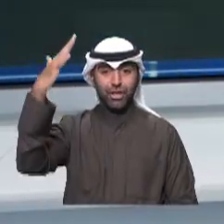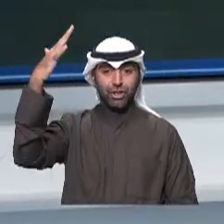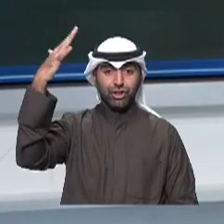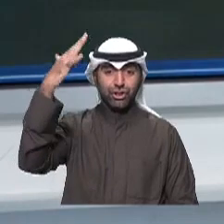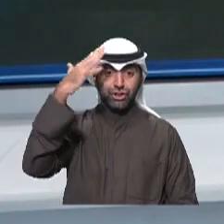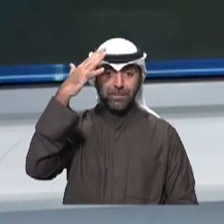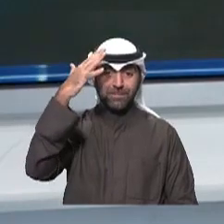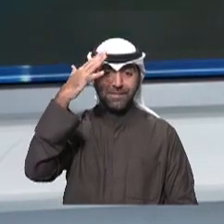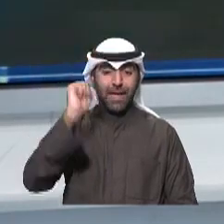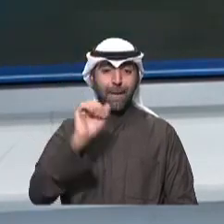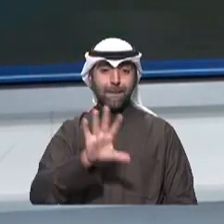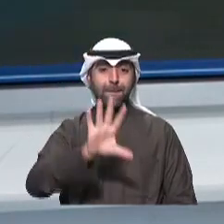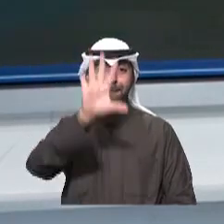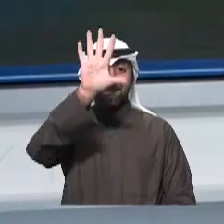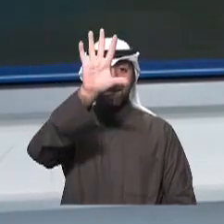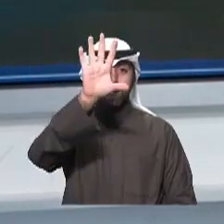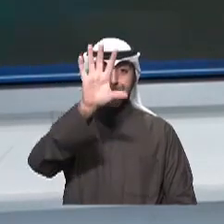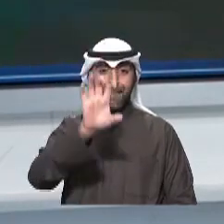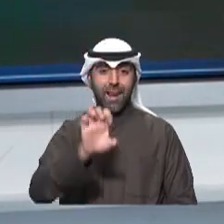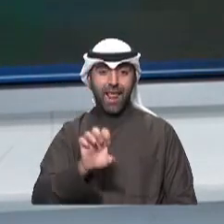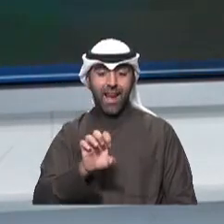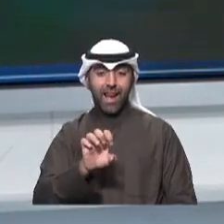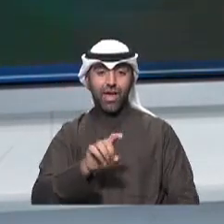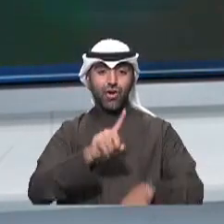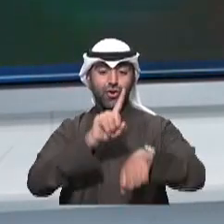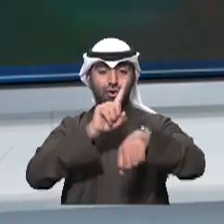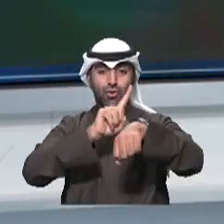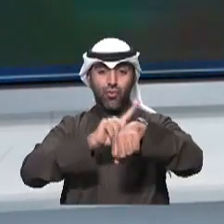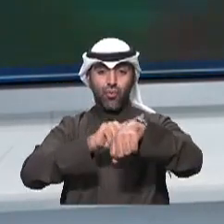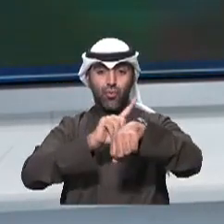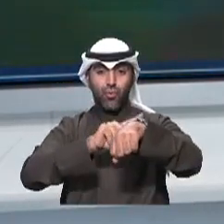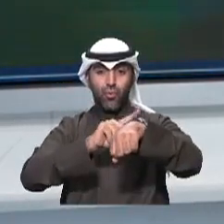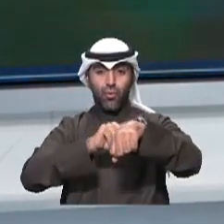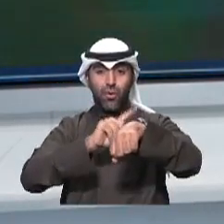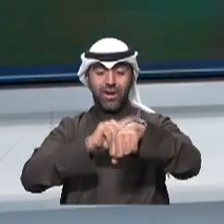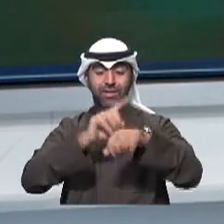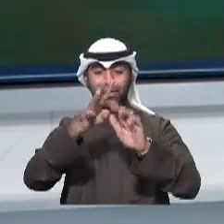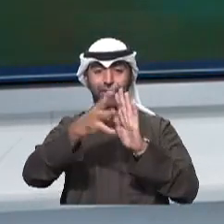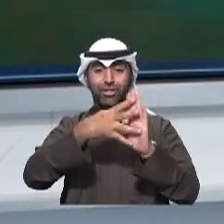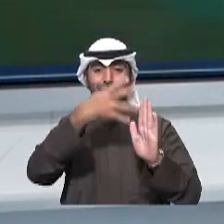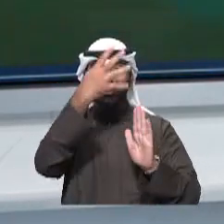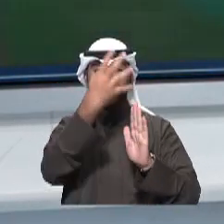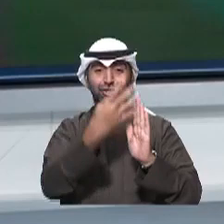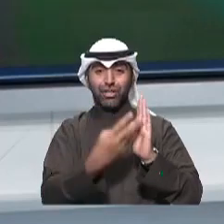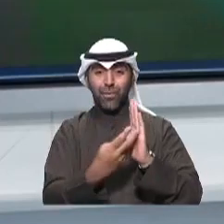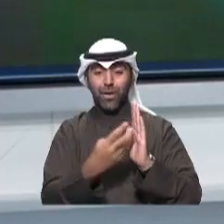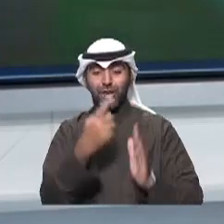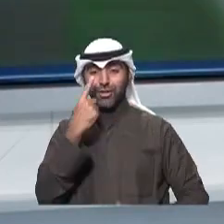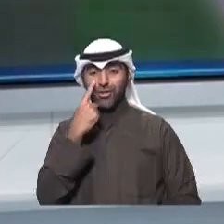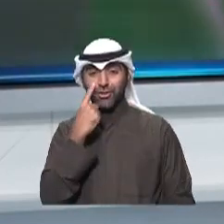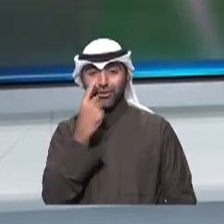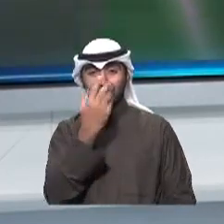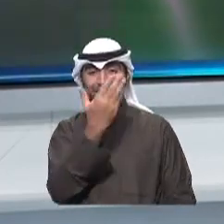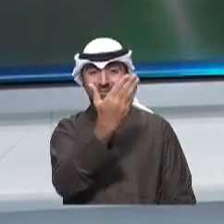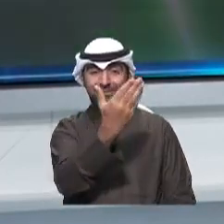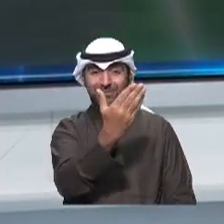في الساعة 5:07، موعد شروق الشمس في الساعة 6:30، أما غروب الشمس في